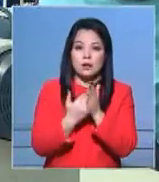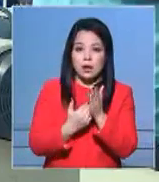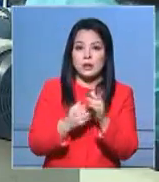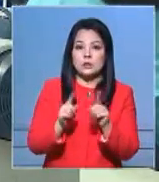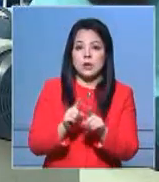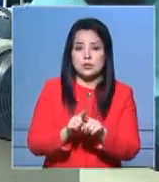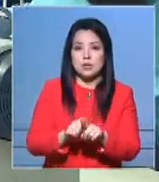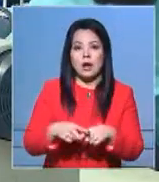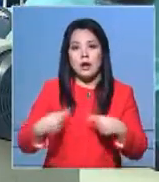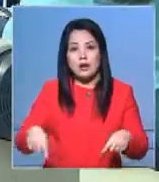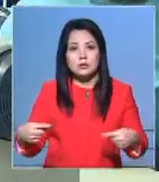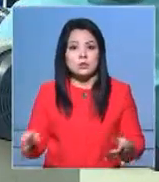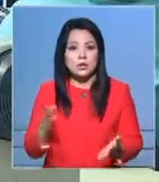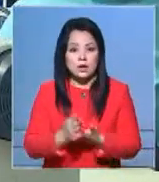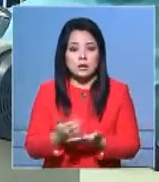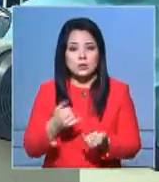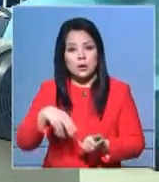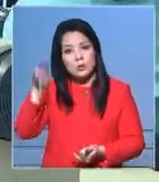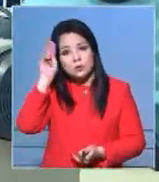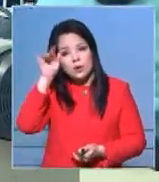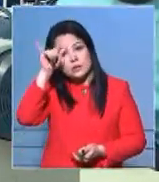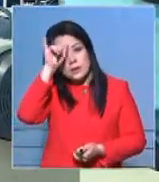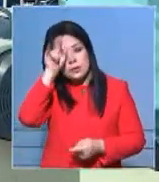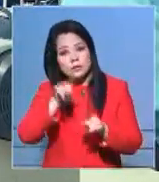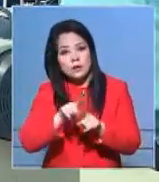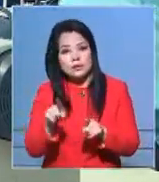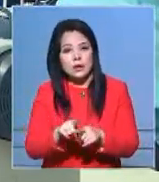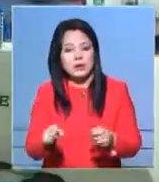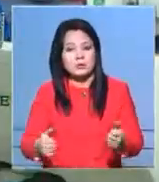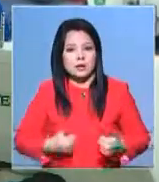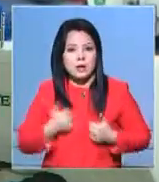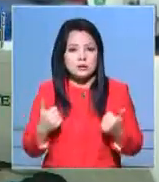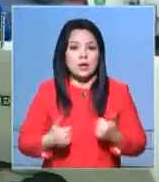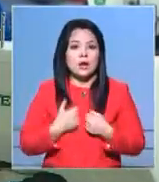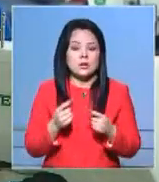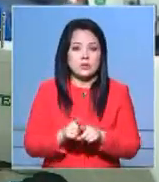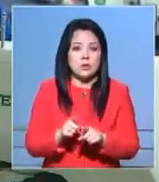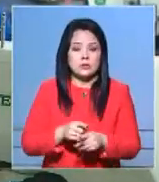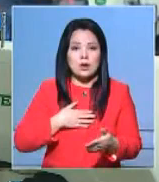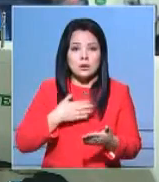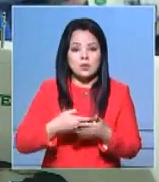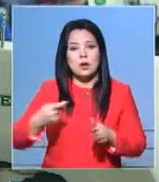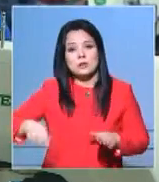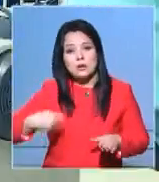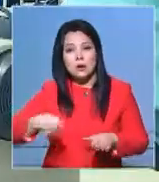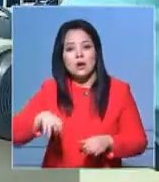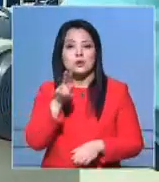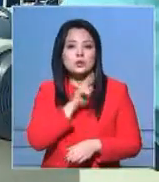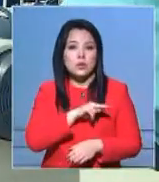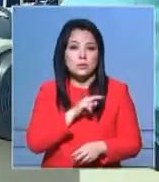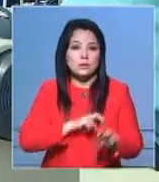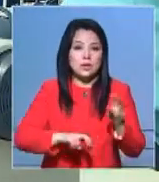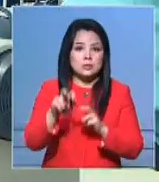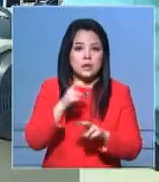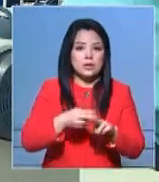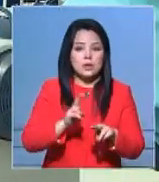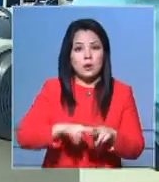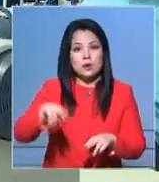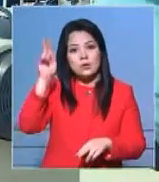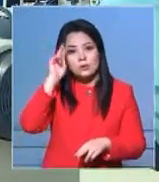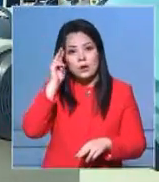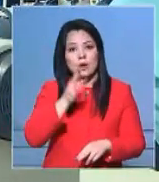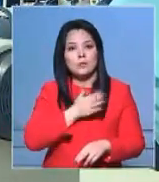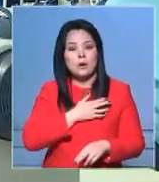жақтың программасы әртүрлі болған соң үйде отырып жұмыс табайын деп тігіп жүрдім. Астанаға күйеуімнің